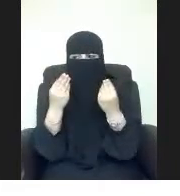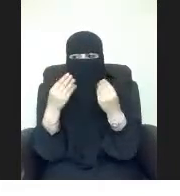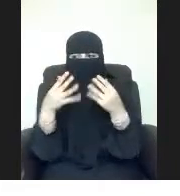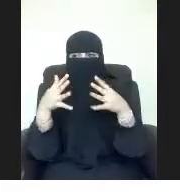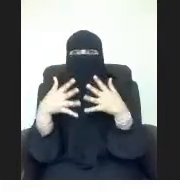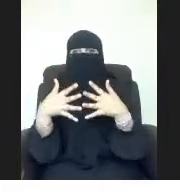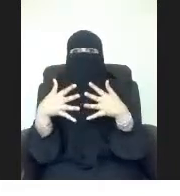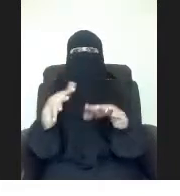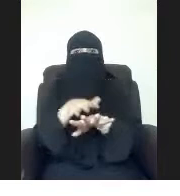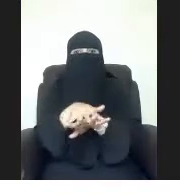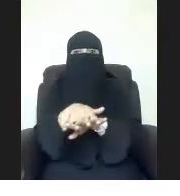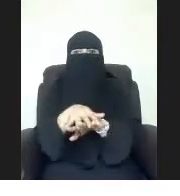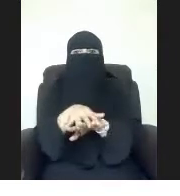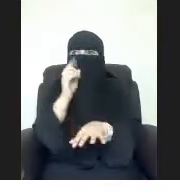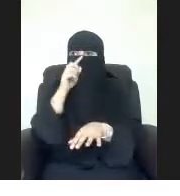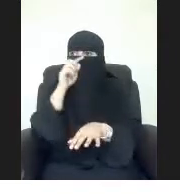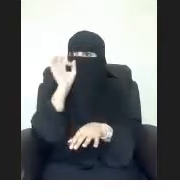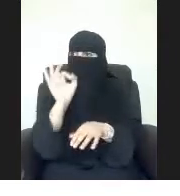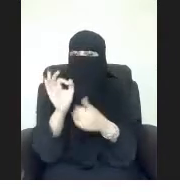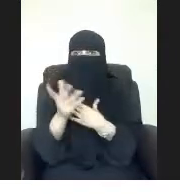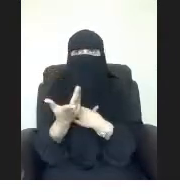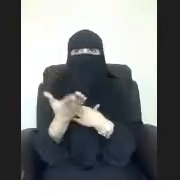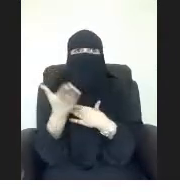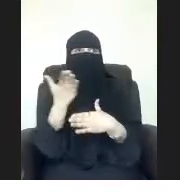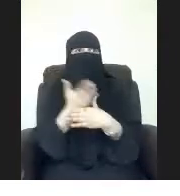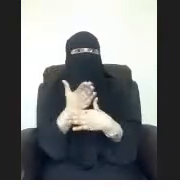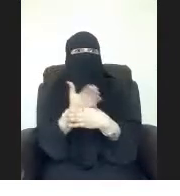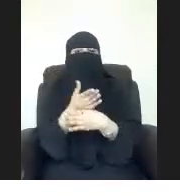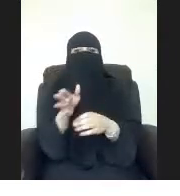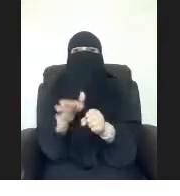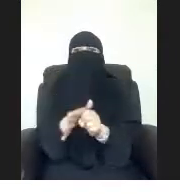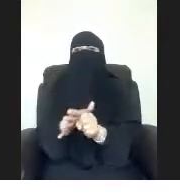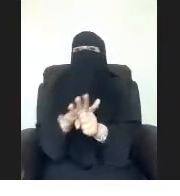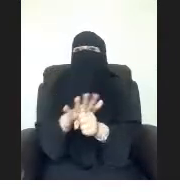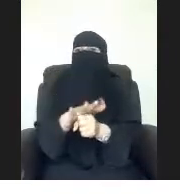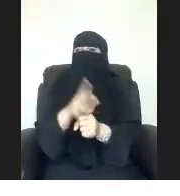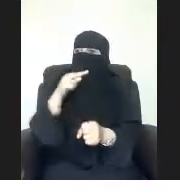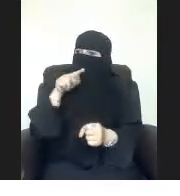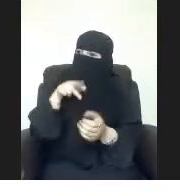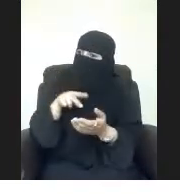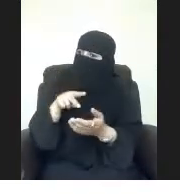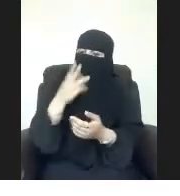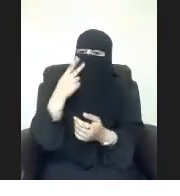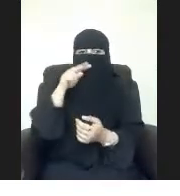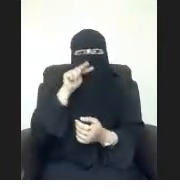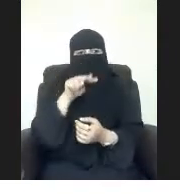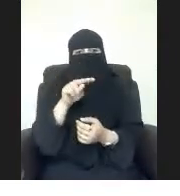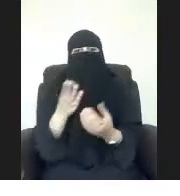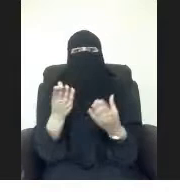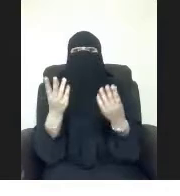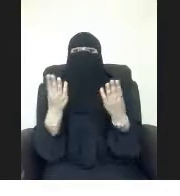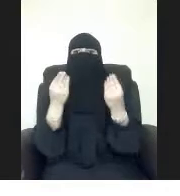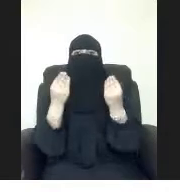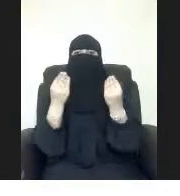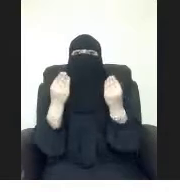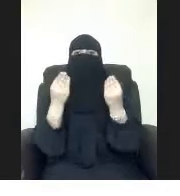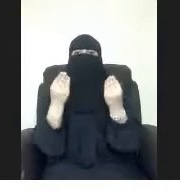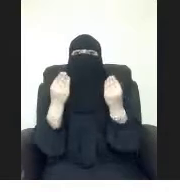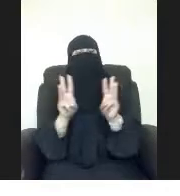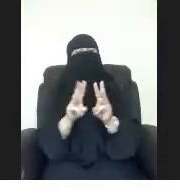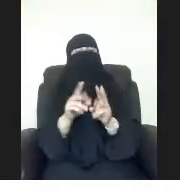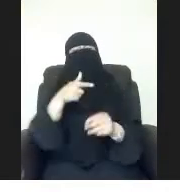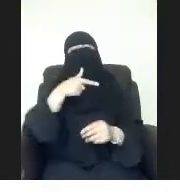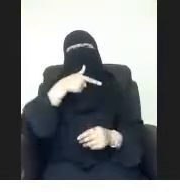المملكة، والله عندنا الجائحة، احنا بنستخدمها بنوصل للطلاب في أماكنهم كما هو الحال بالنسبة للتعليم الابتدائي، وإن كان